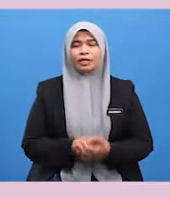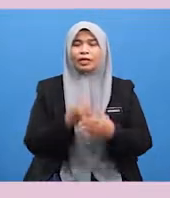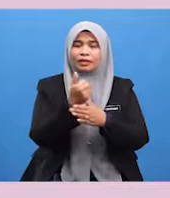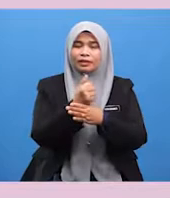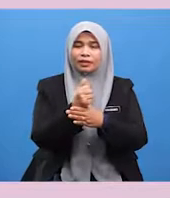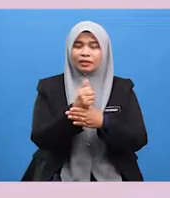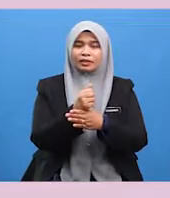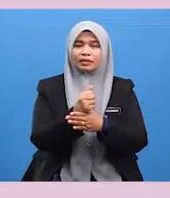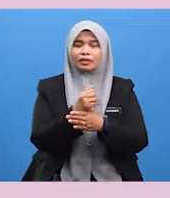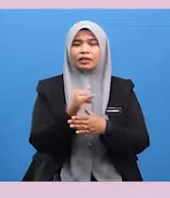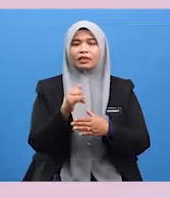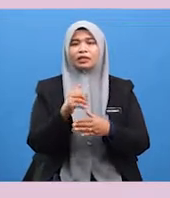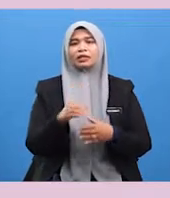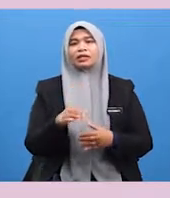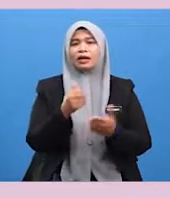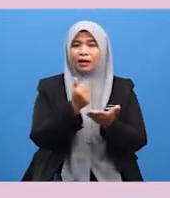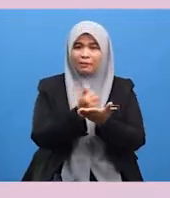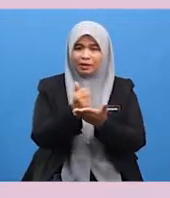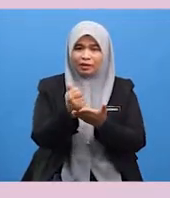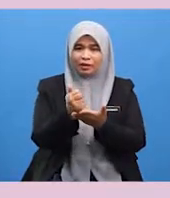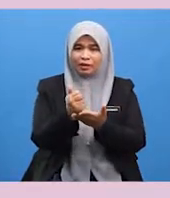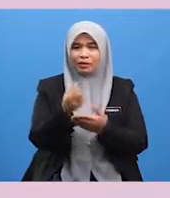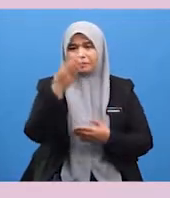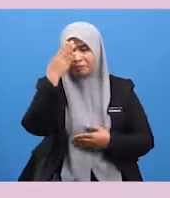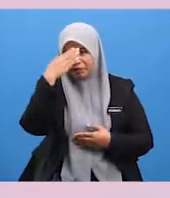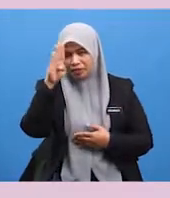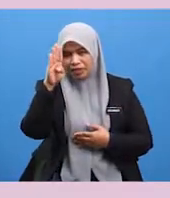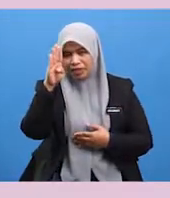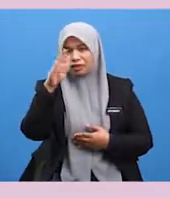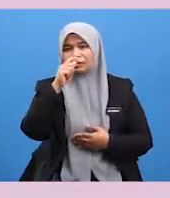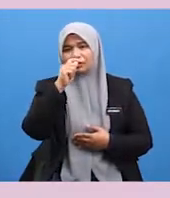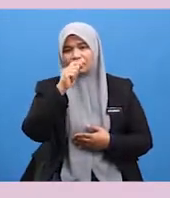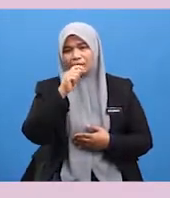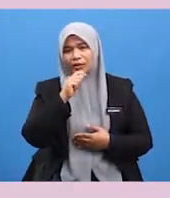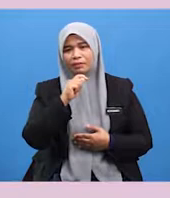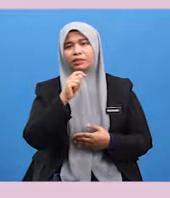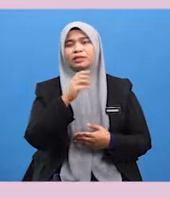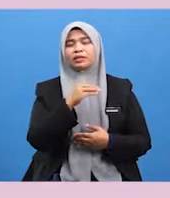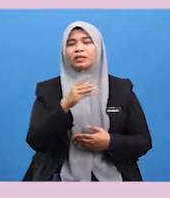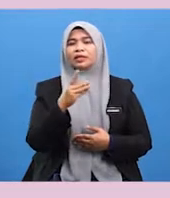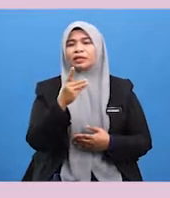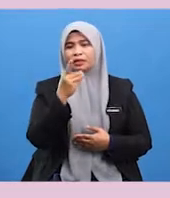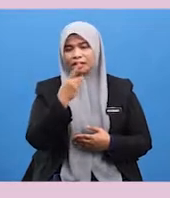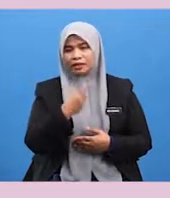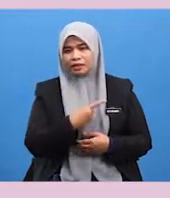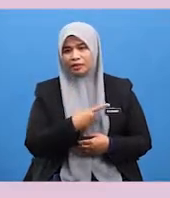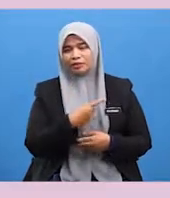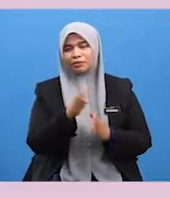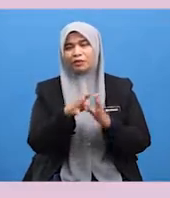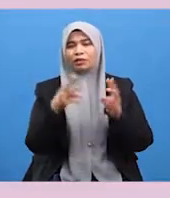Antaranya, jati diri amanah, bijak, tabah, dedikasi,